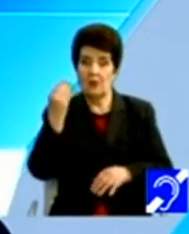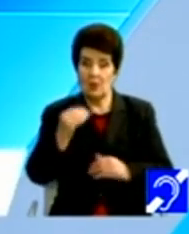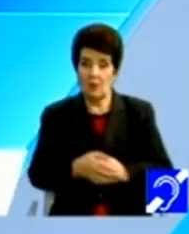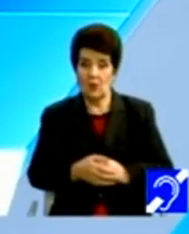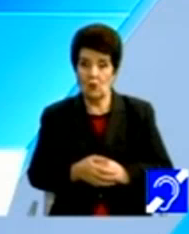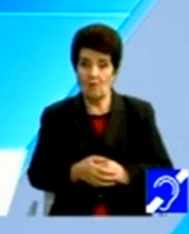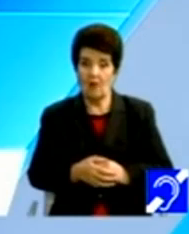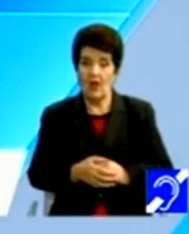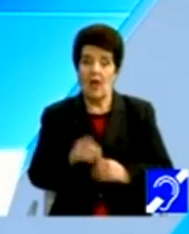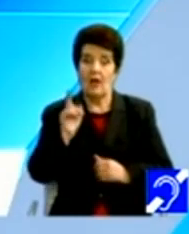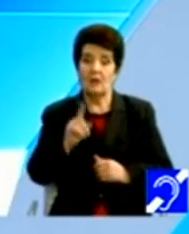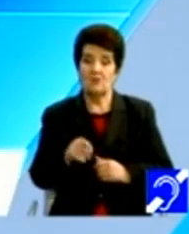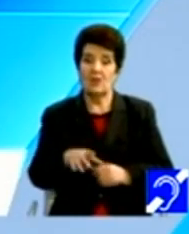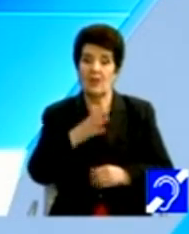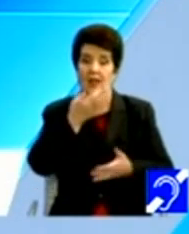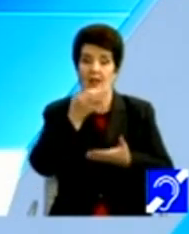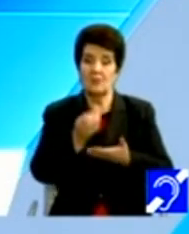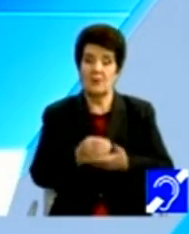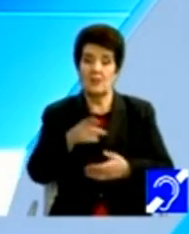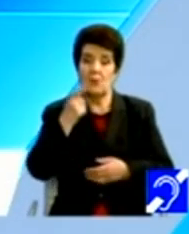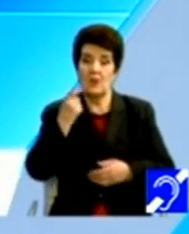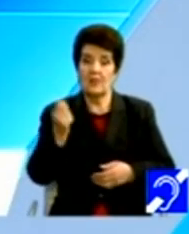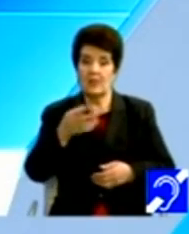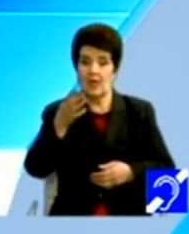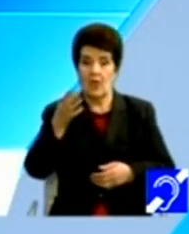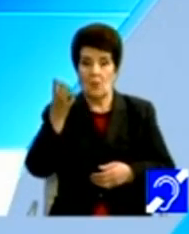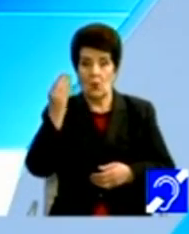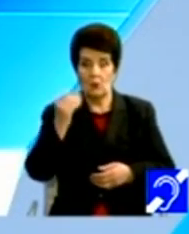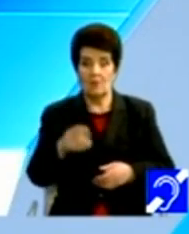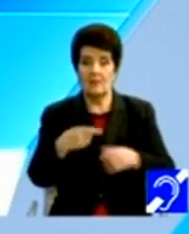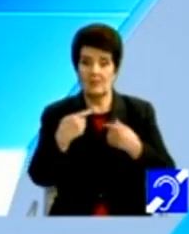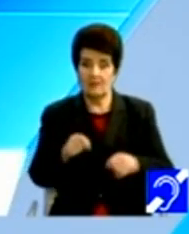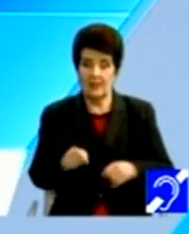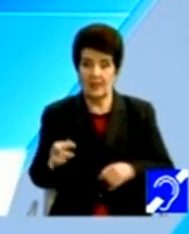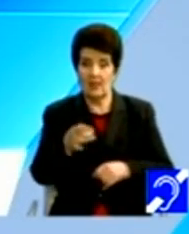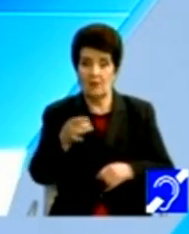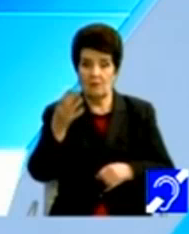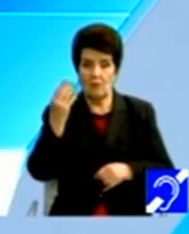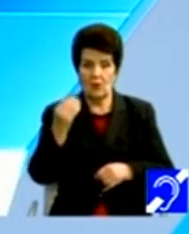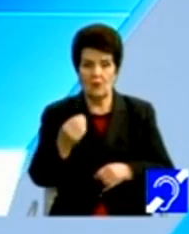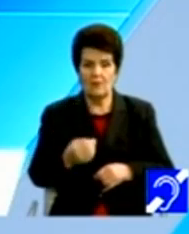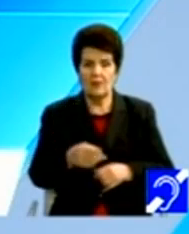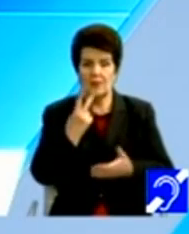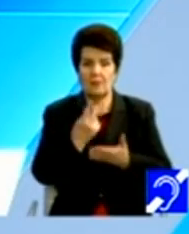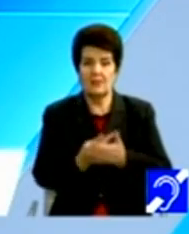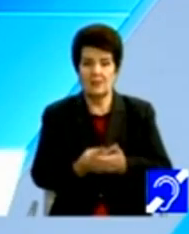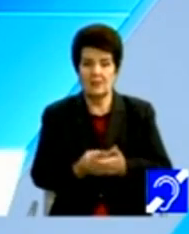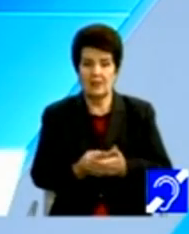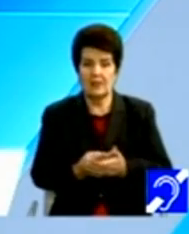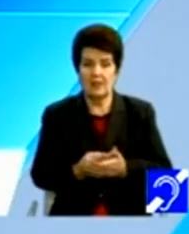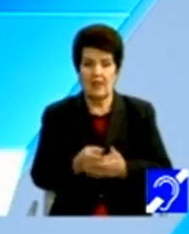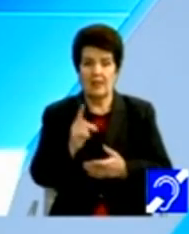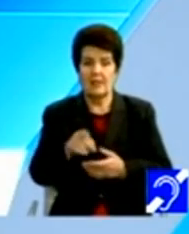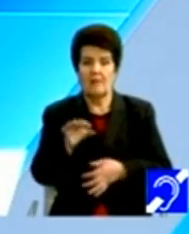sau cel care e responsabil de politica Moldova să vândă cetățenii Republicii Moldova și să prezinte în calitate de